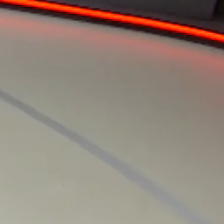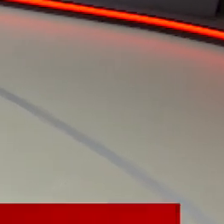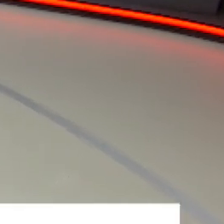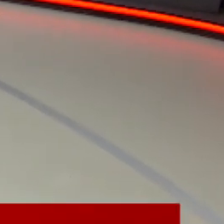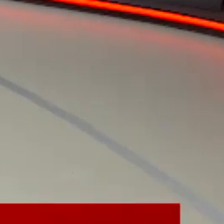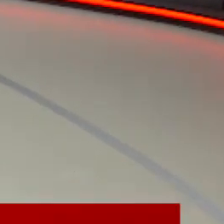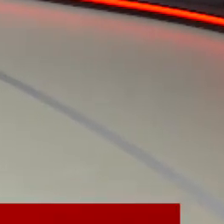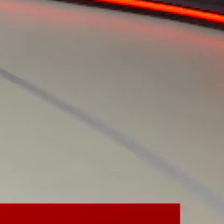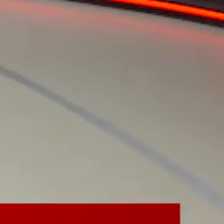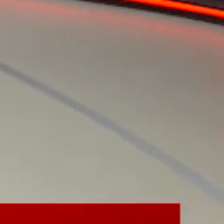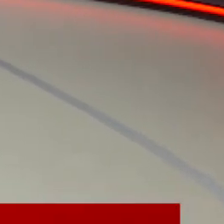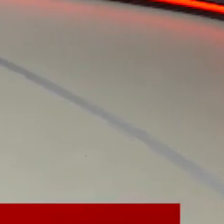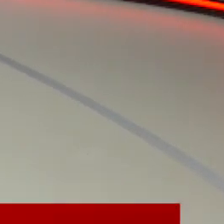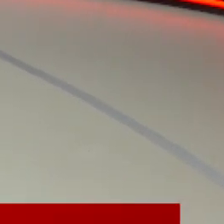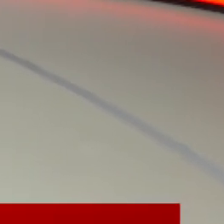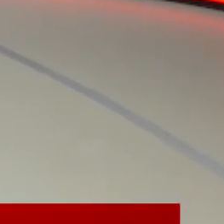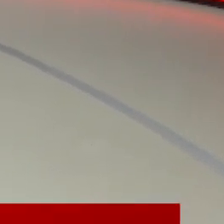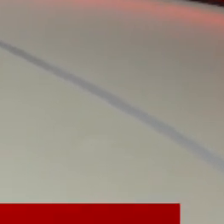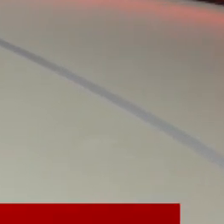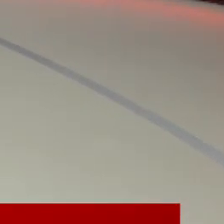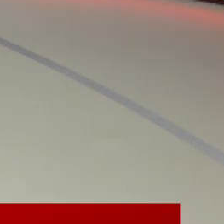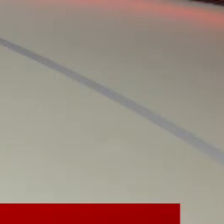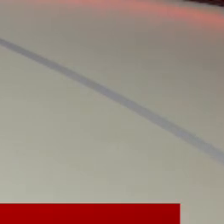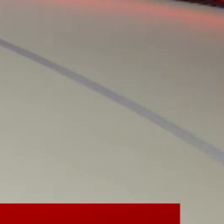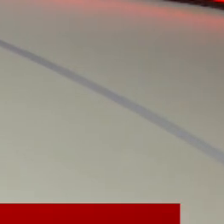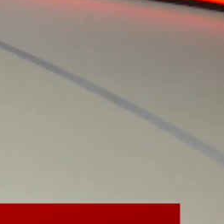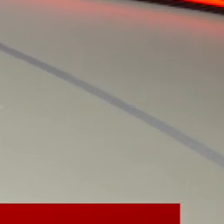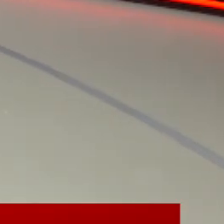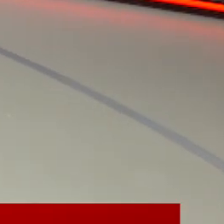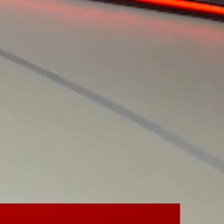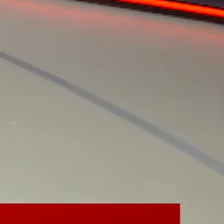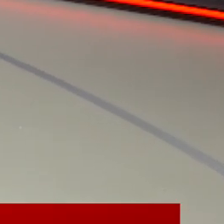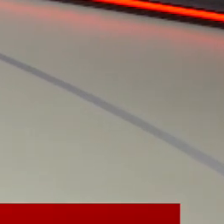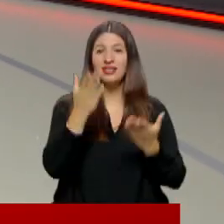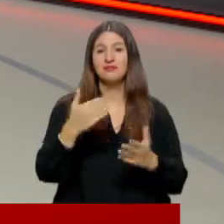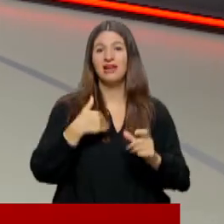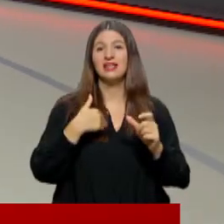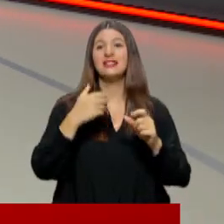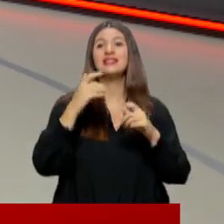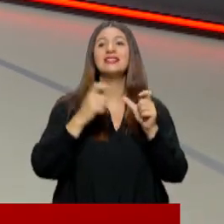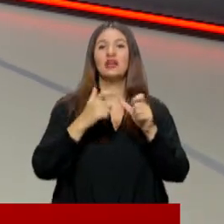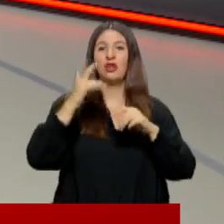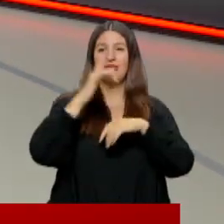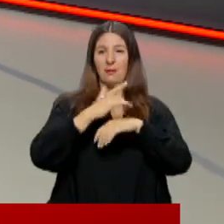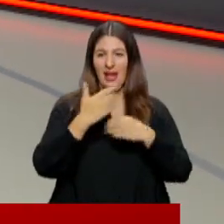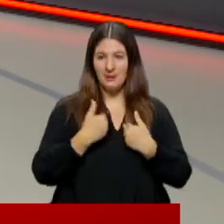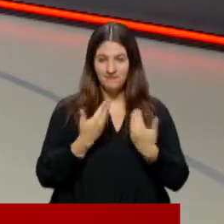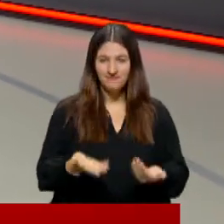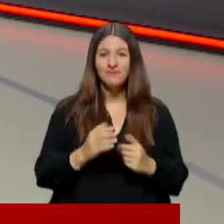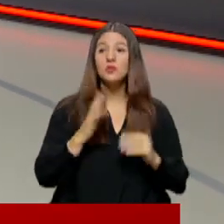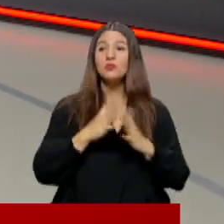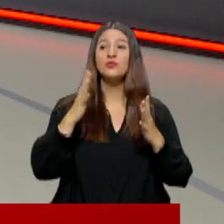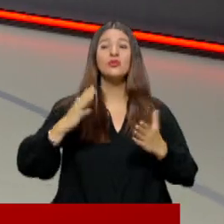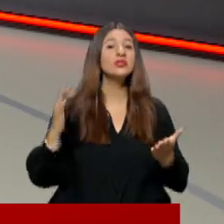30 Ağustos 2022 Salı saat 19. Fox Ana Haber'desiniz. Ben Selçuk Tepeli.